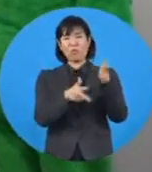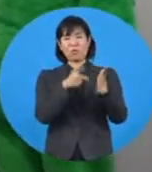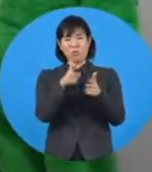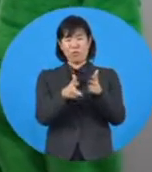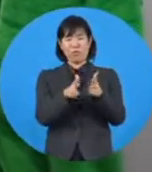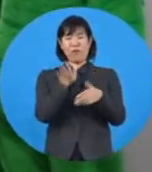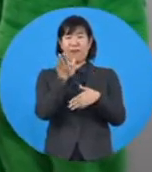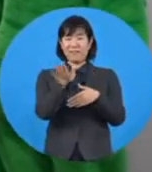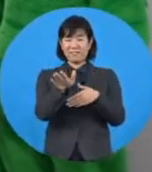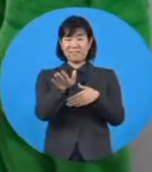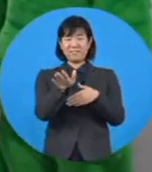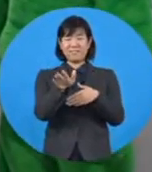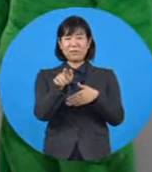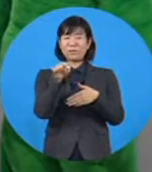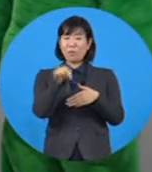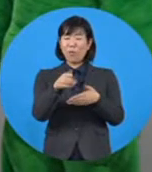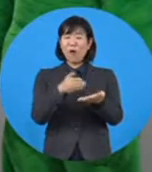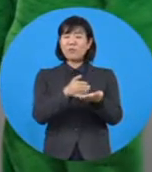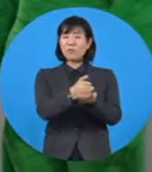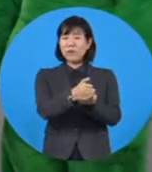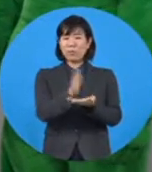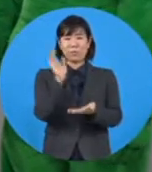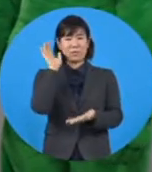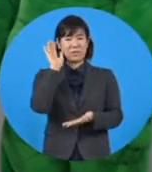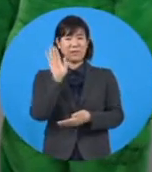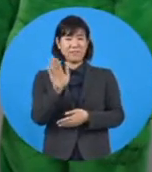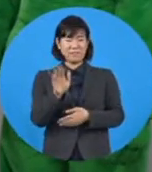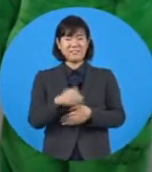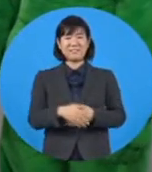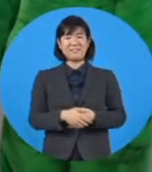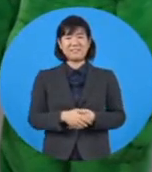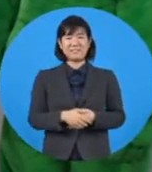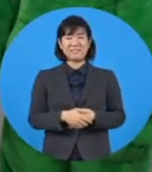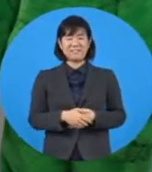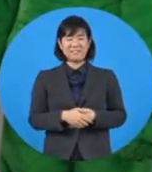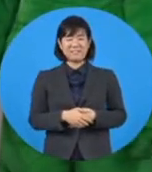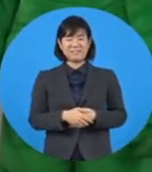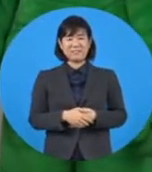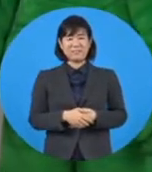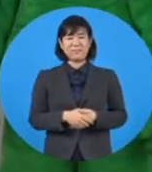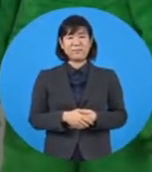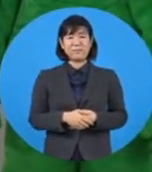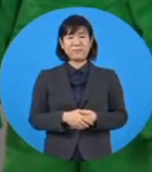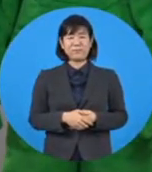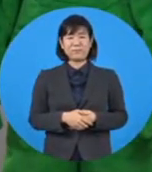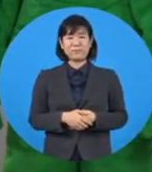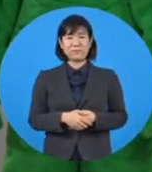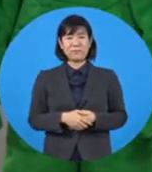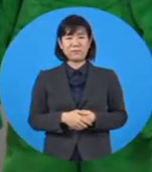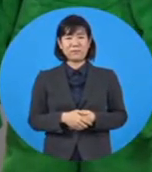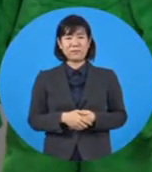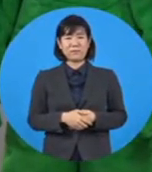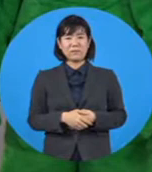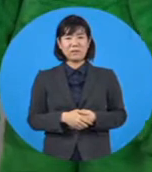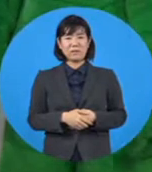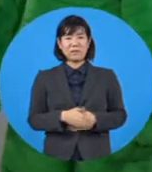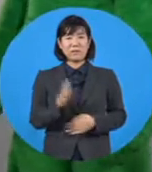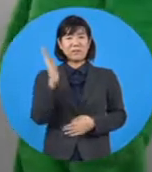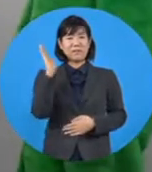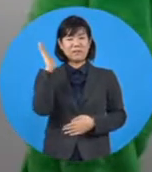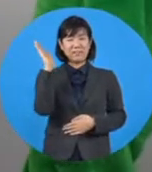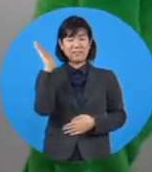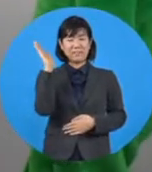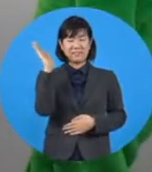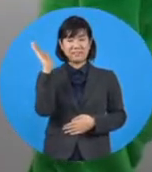製造が始まったのが近代工業の幕開けと言われています。 ずいぶん歴史があるんですね。 そうですね。こちらをご覧